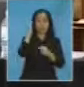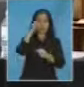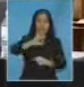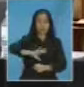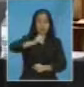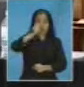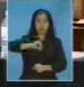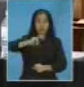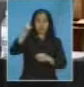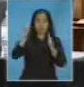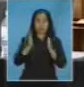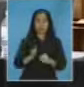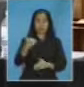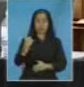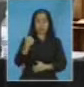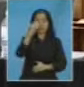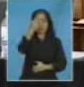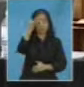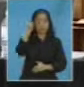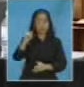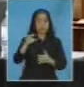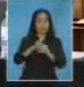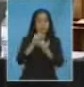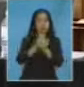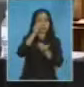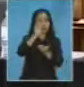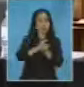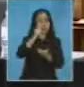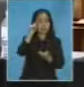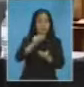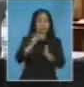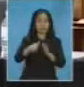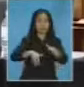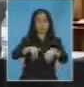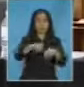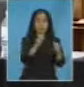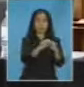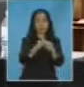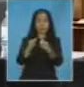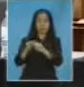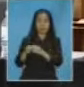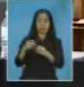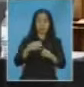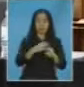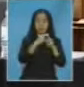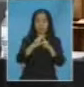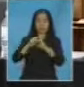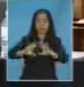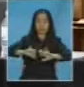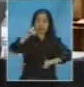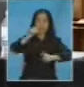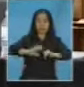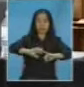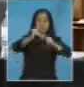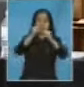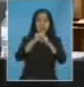วิตที่ดีขึ้นเพราะทุกครั้งที่คิดถึงงบประมาณจะคิดถึงความต้องการของคนแต่ละกลุ่มที่จะทำให้ชีวิตของเขาสามารถที่จะก้าวเข้